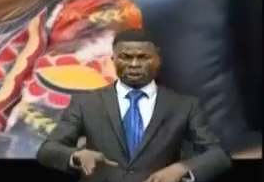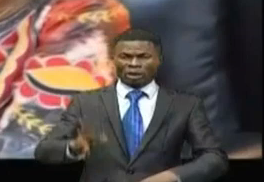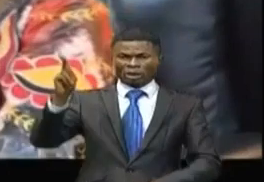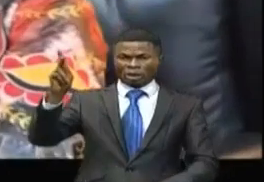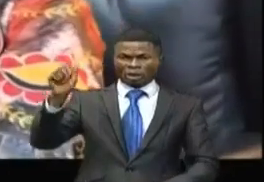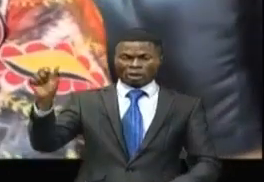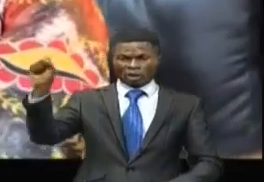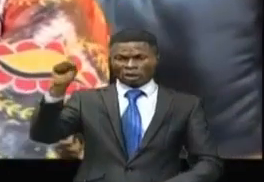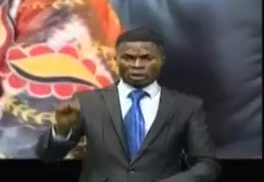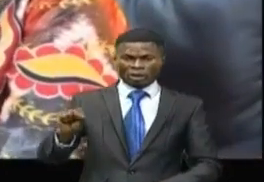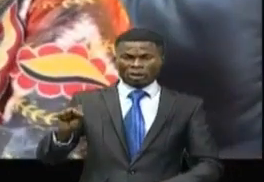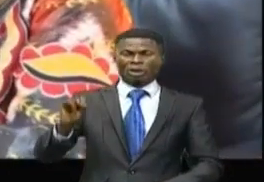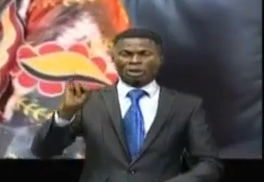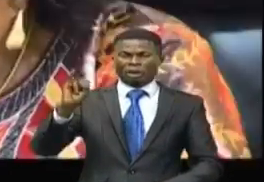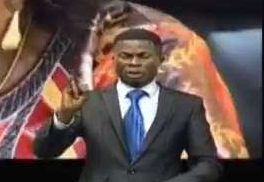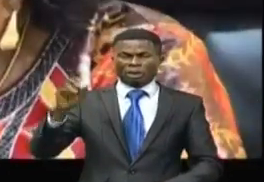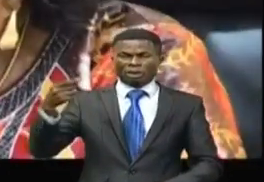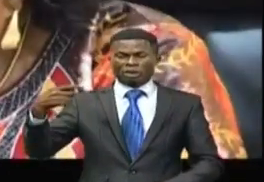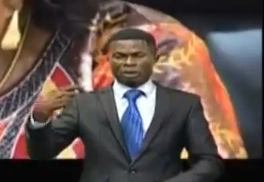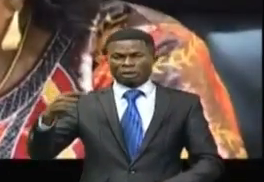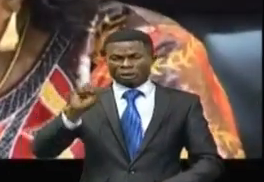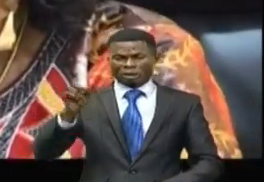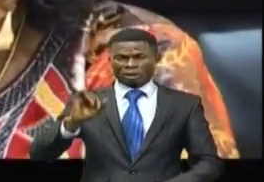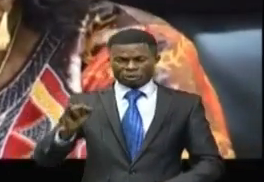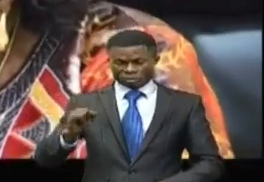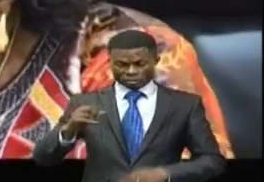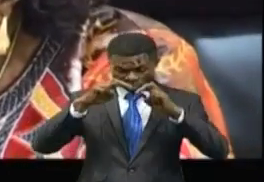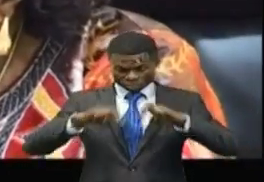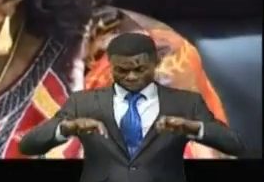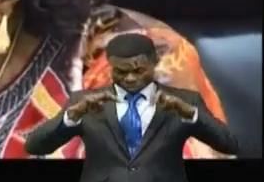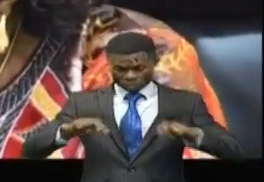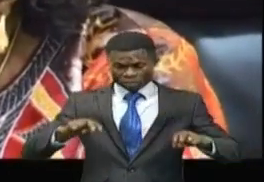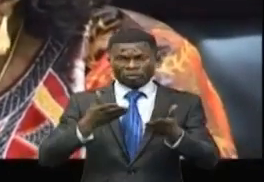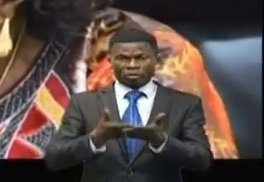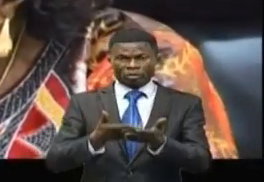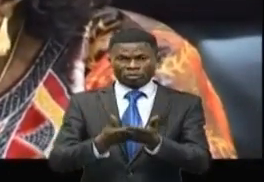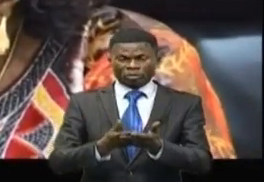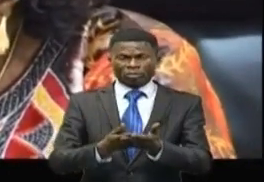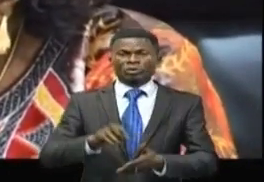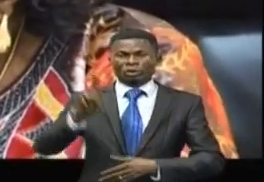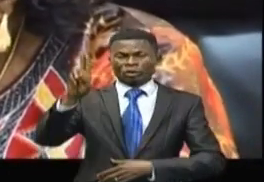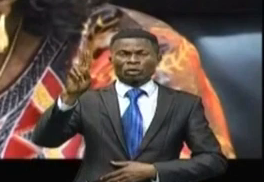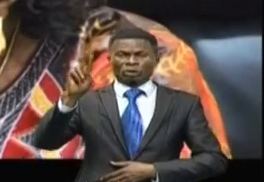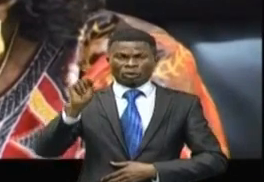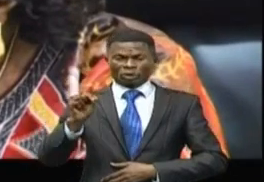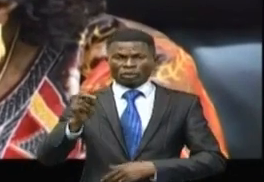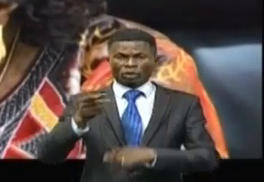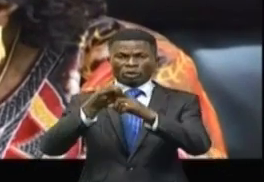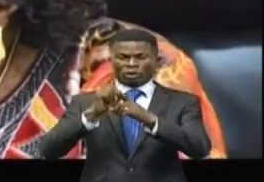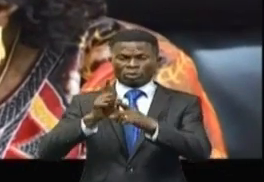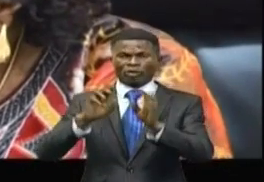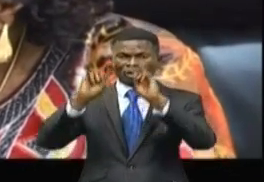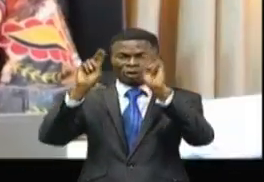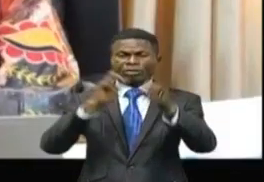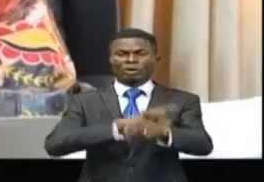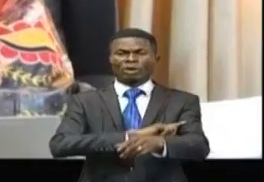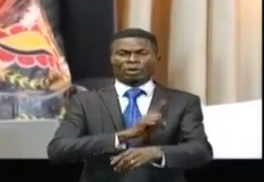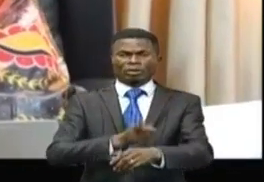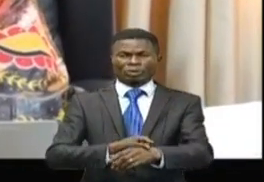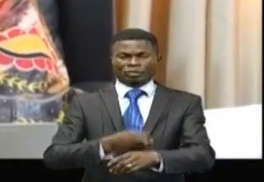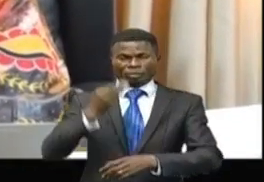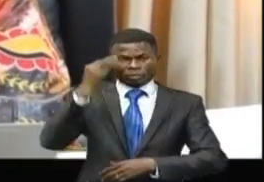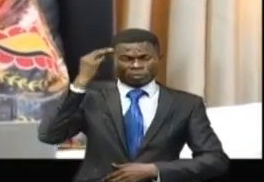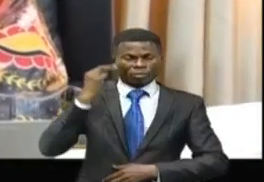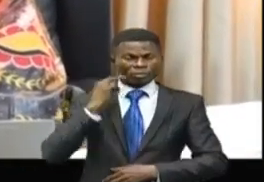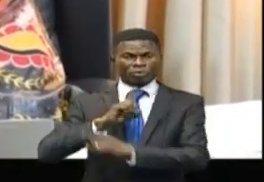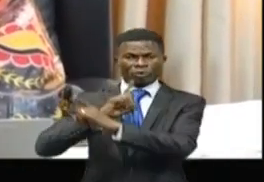afin de rencontrer une enquête une équipe d'enquêteurs de la monusco venue de demain les ministres de